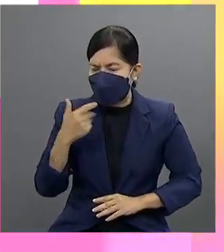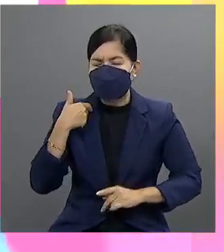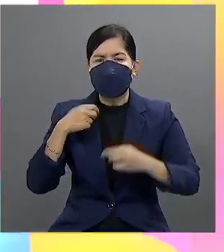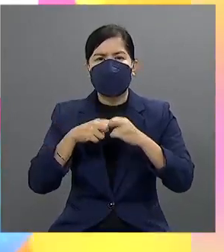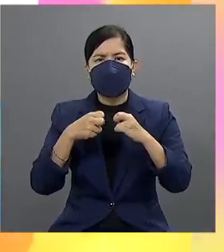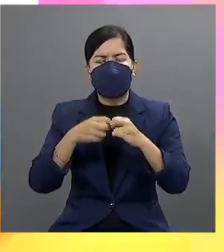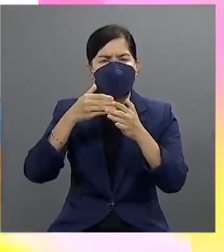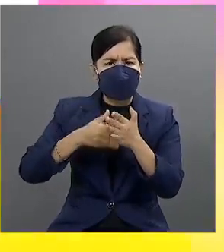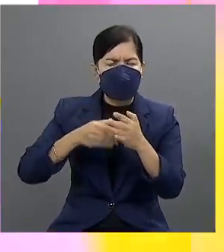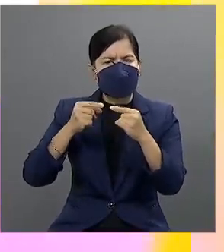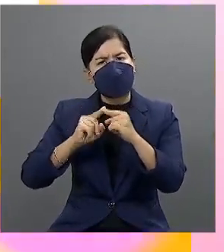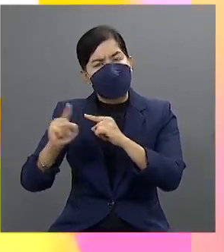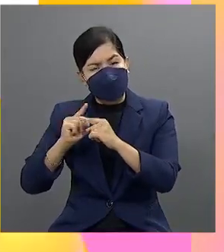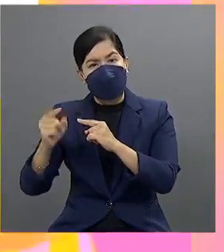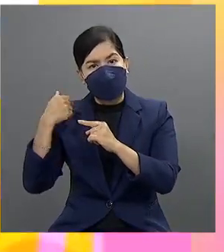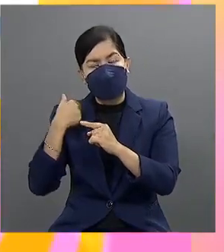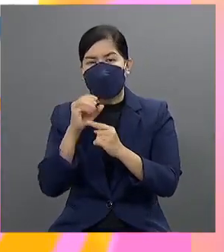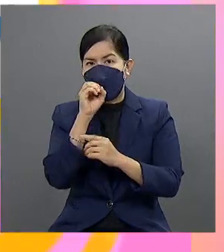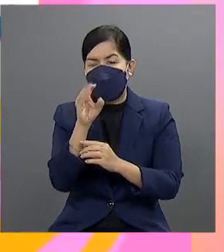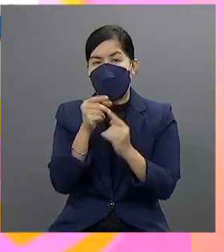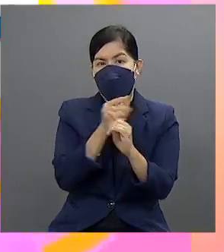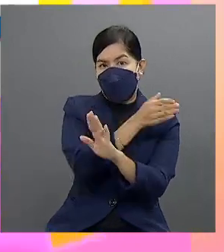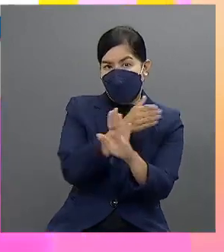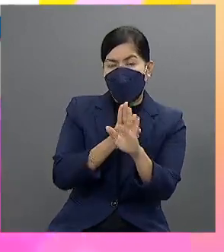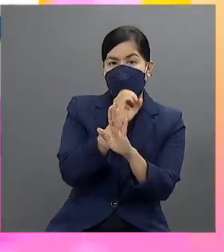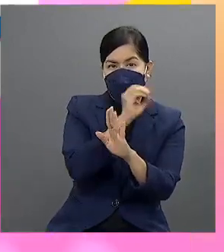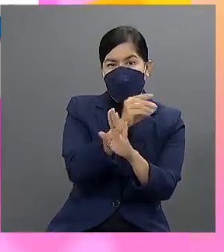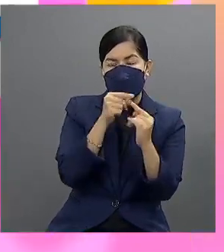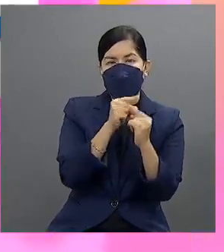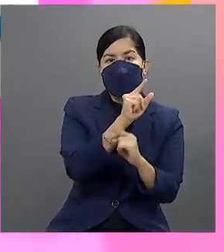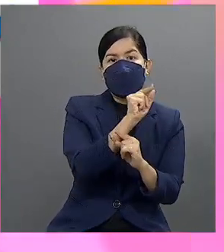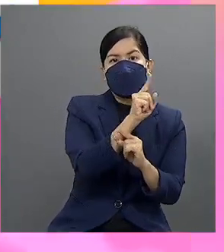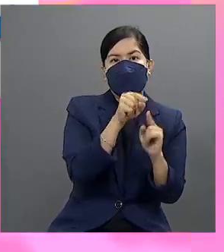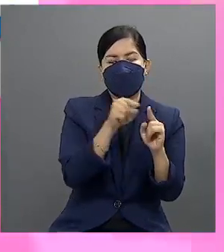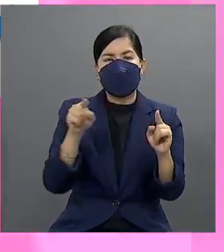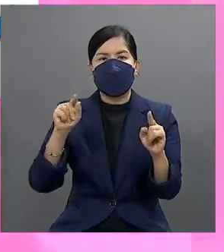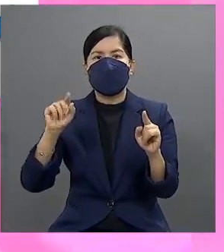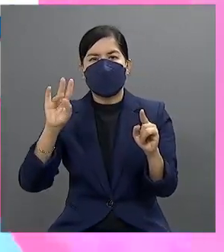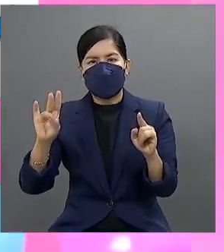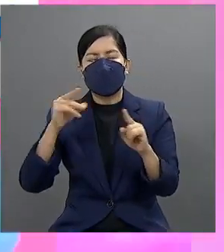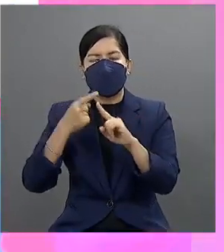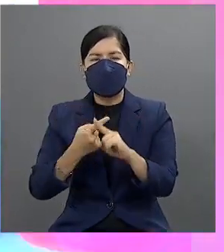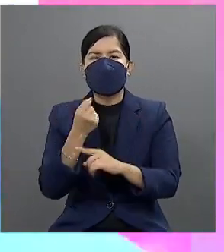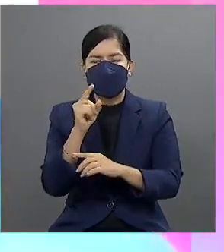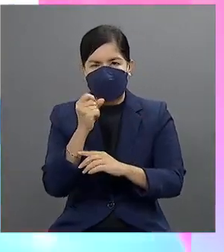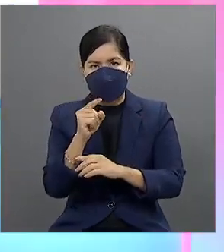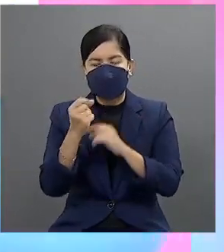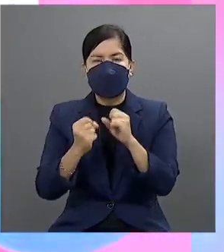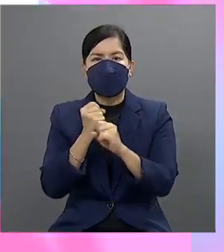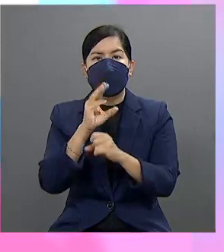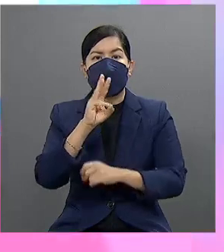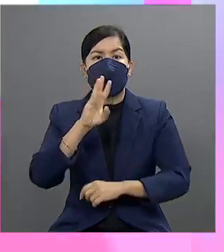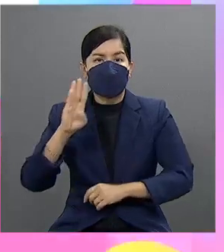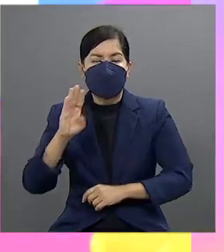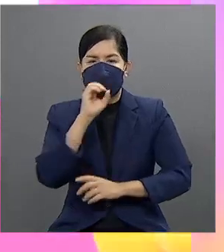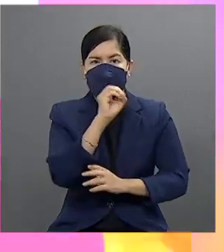อนวันเลือกตั้ง7วันคือวันที่21ถึง27พฤศจิกายน2564และหลังวันเลือกตั้ง